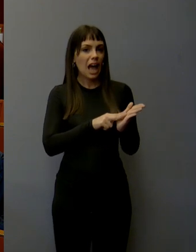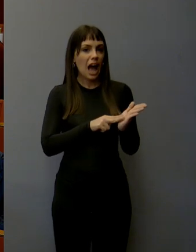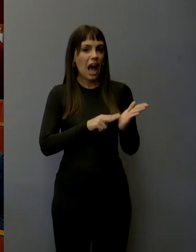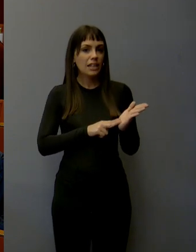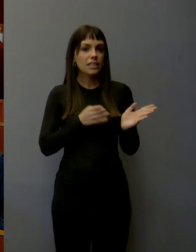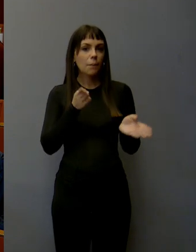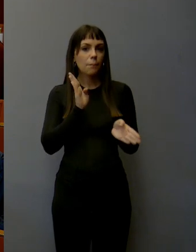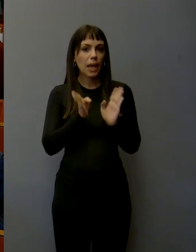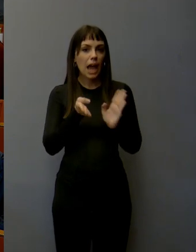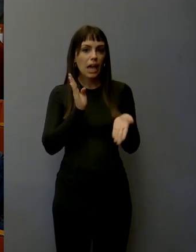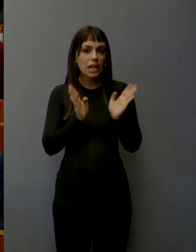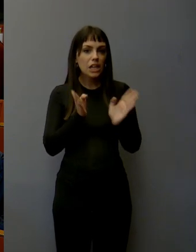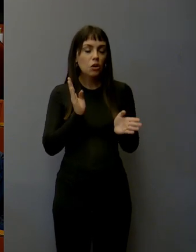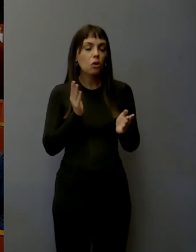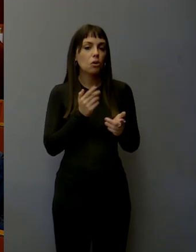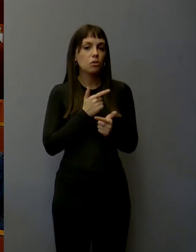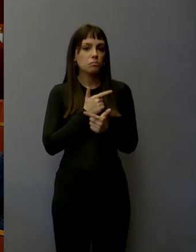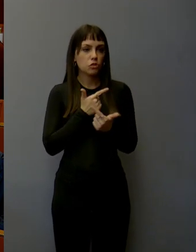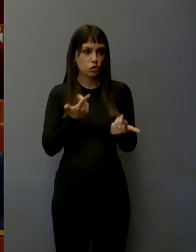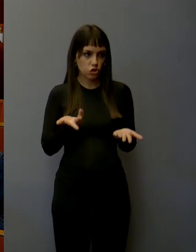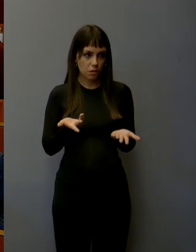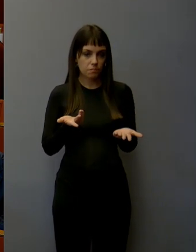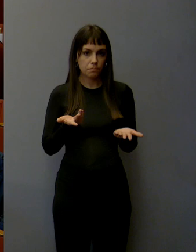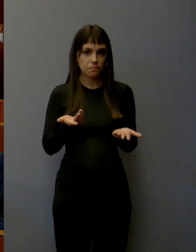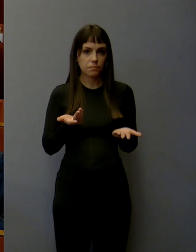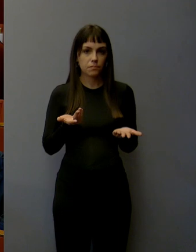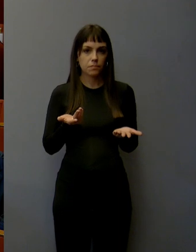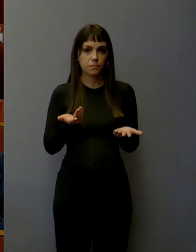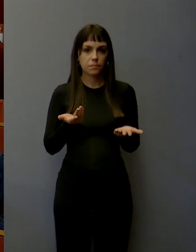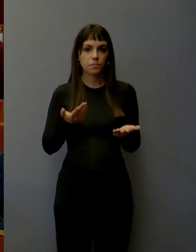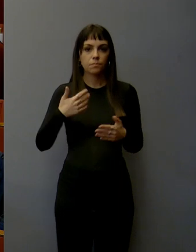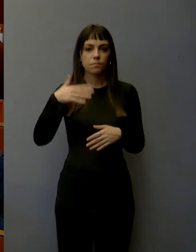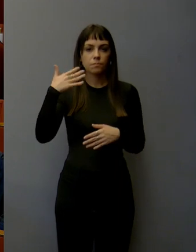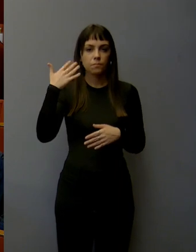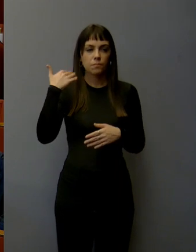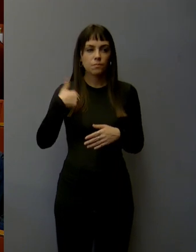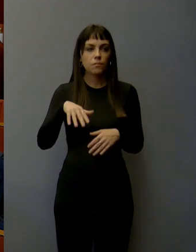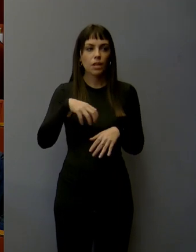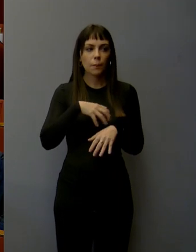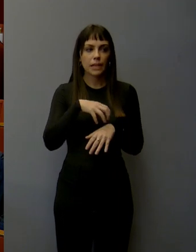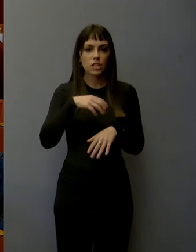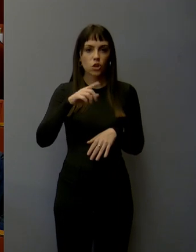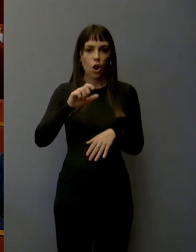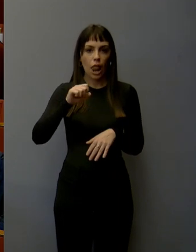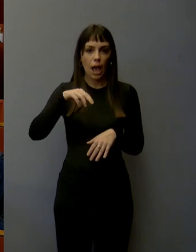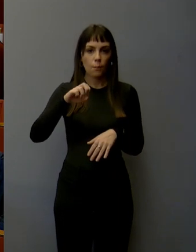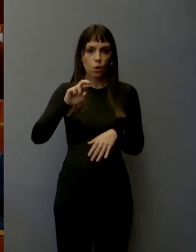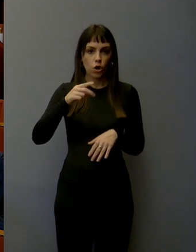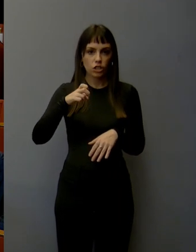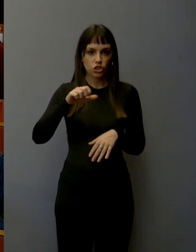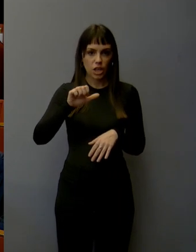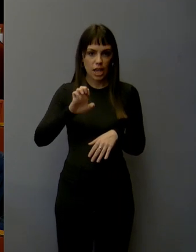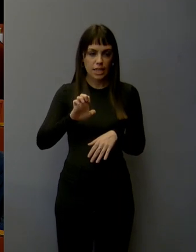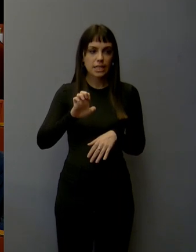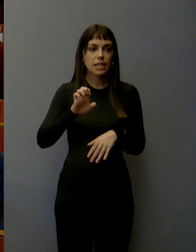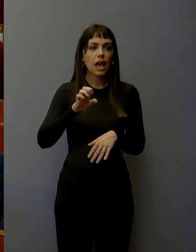l'ex ministro la Morgese avendo a disposizione dei dati certi ministeriali la situazione dell'ordine pubblico a Genova